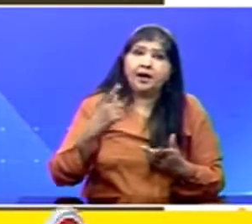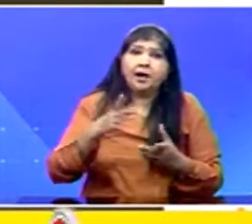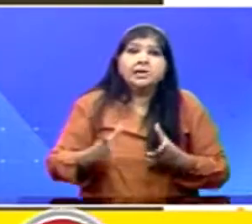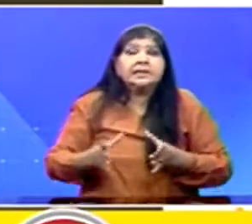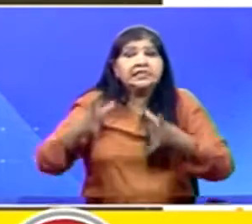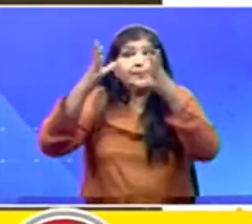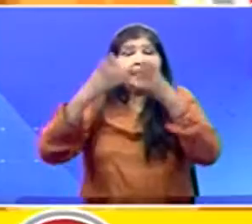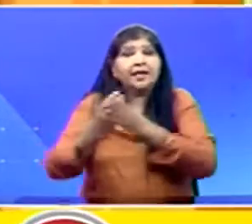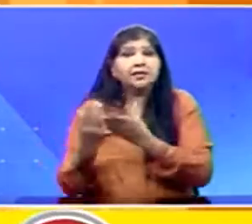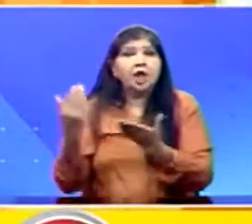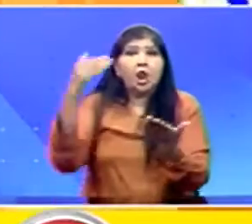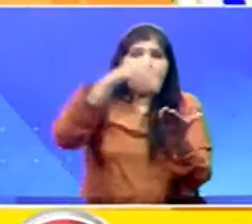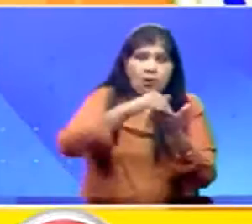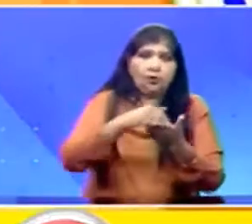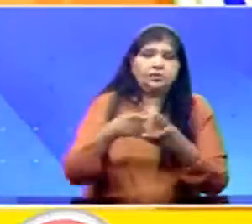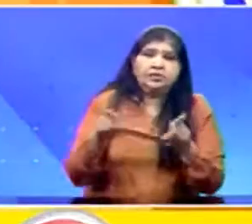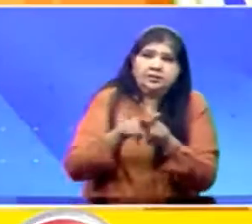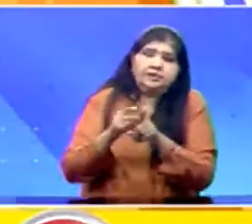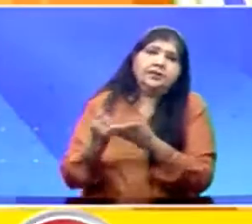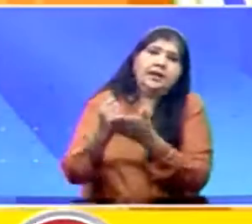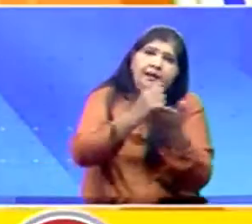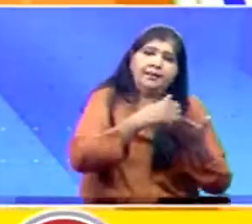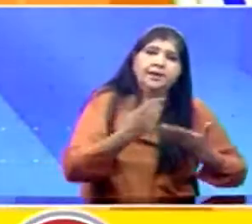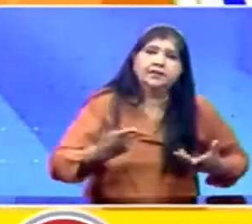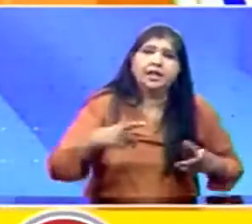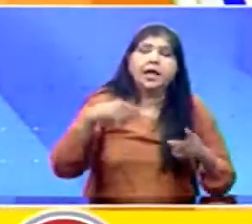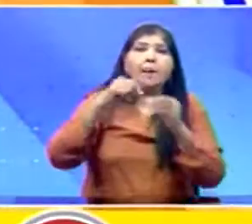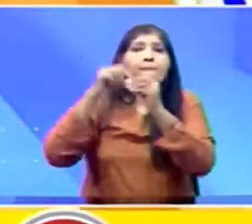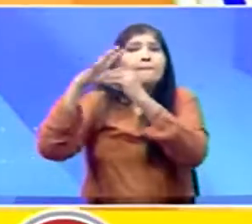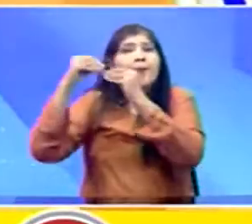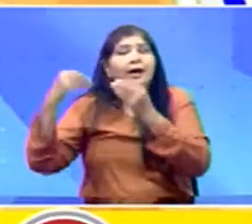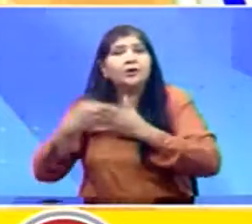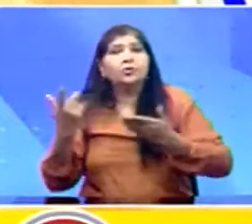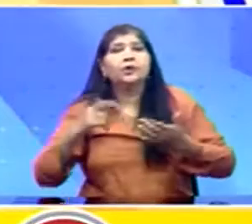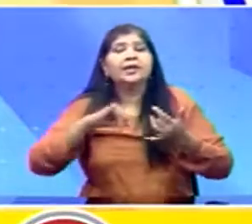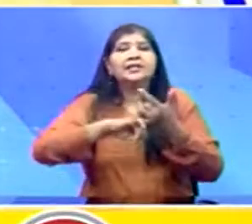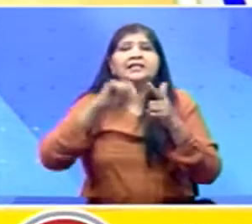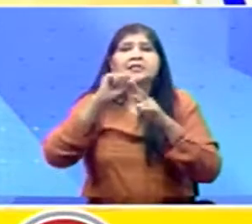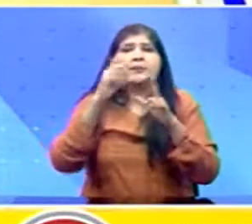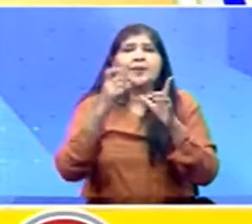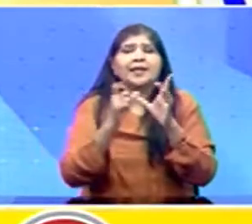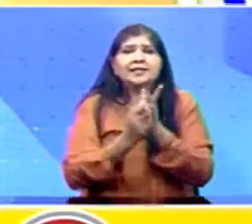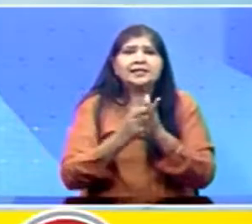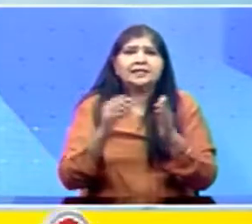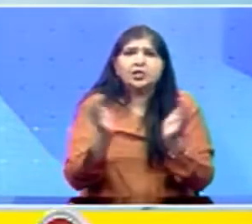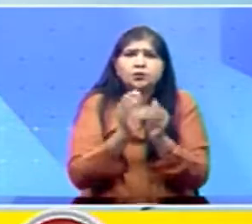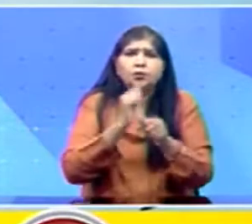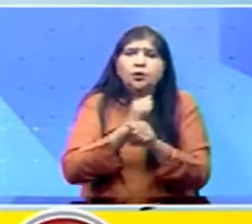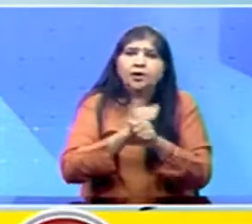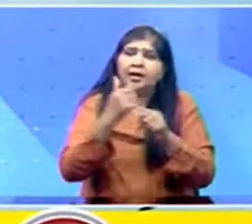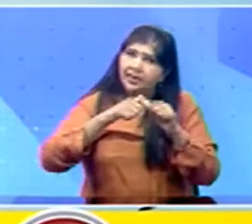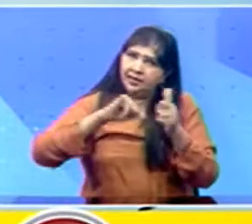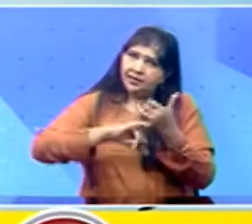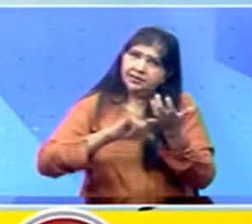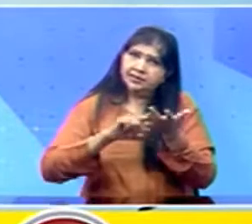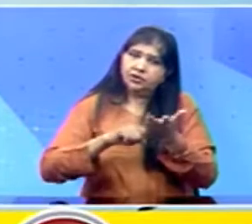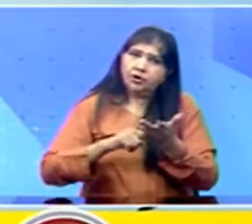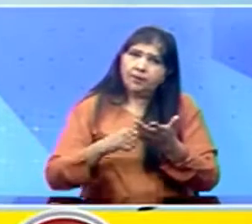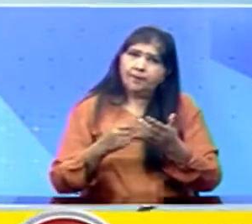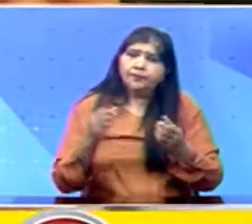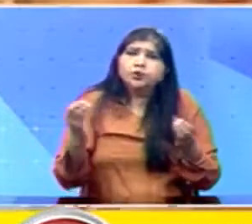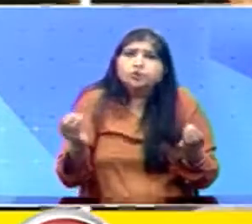रहे हैं इसी तरह बैंगलूरू के एक स्पेस स्टार्ट अप एस्ट्रॉम की फाउंडर